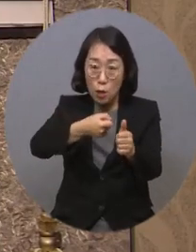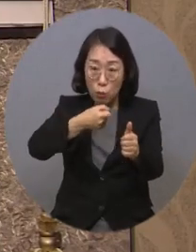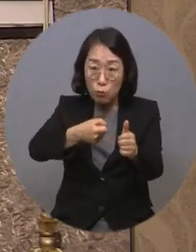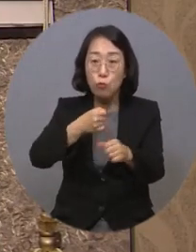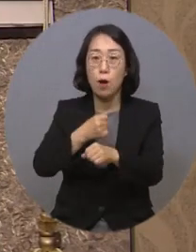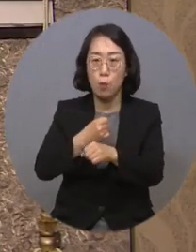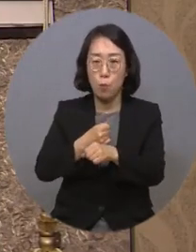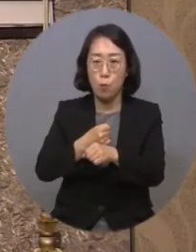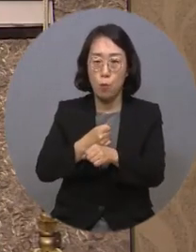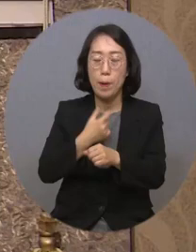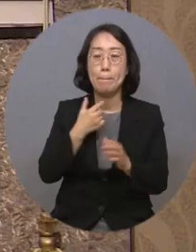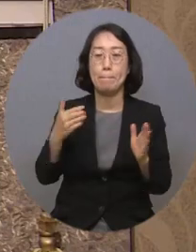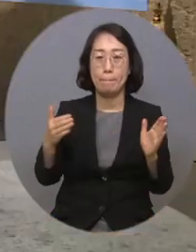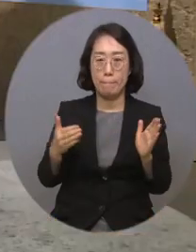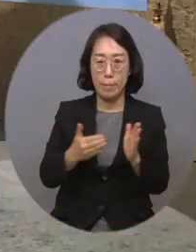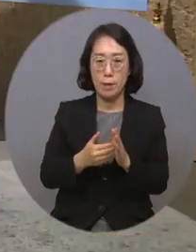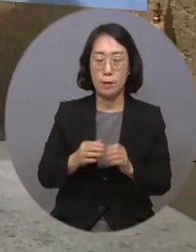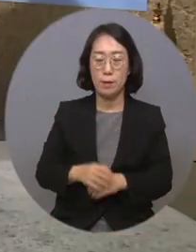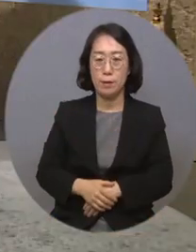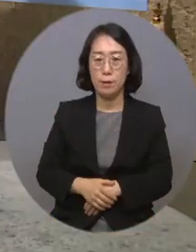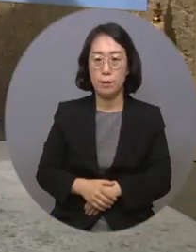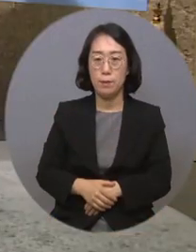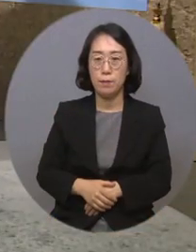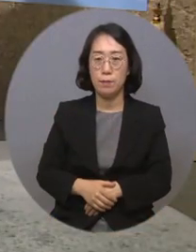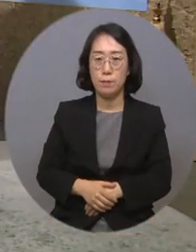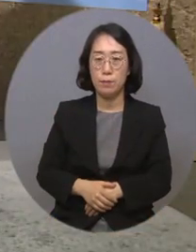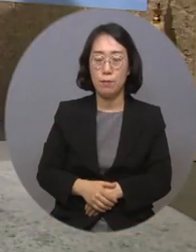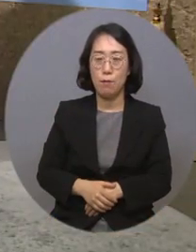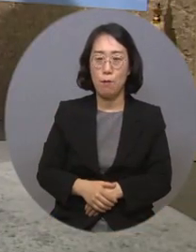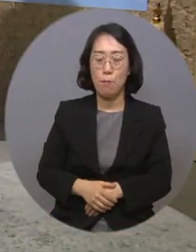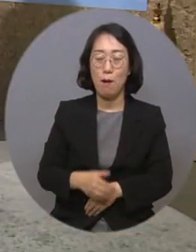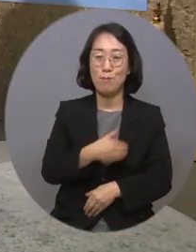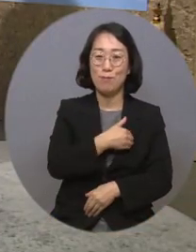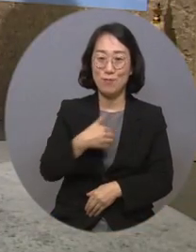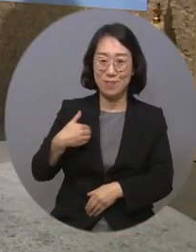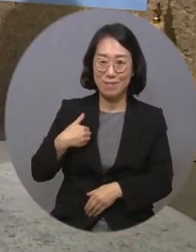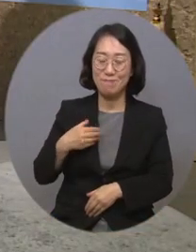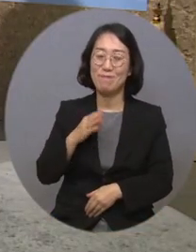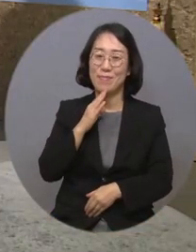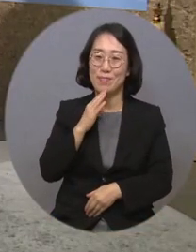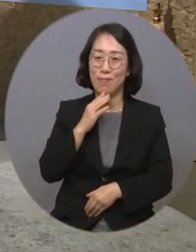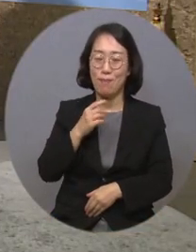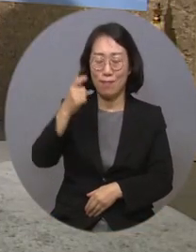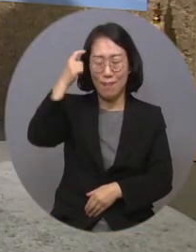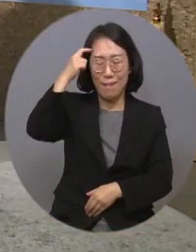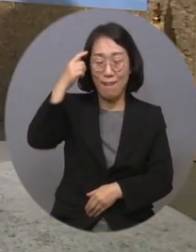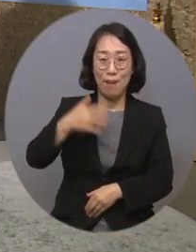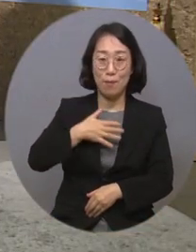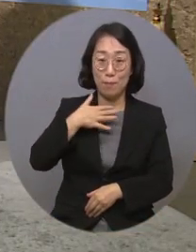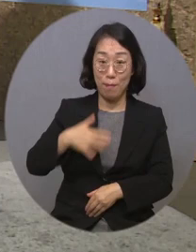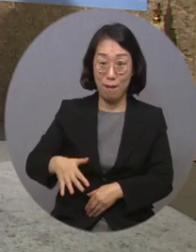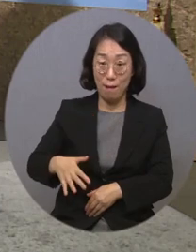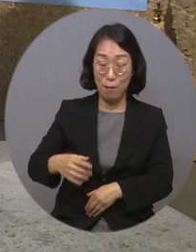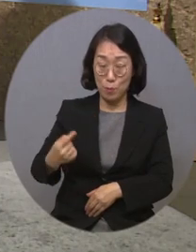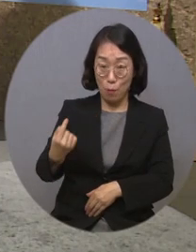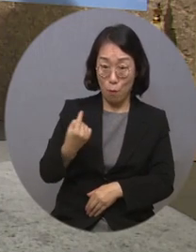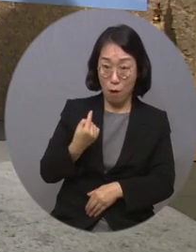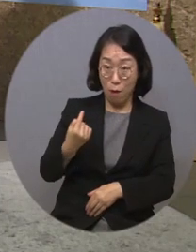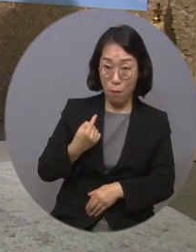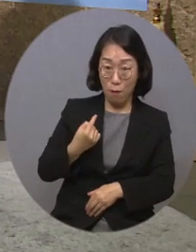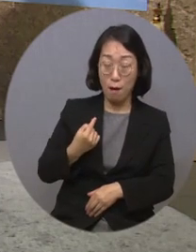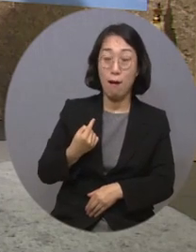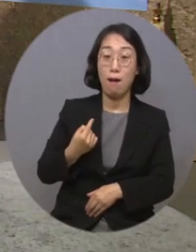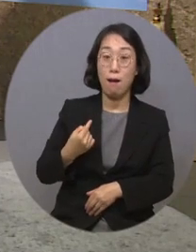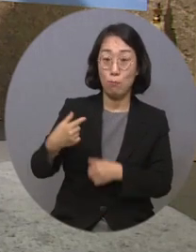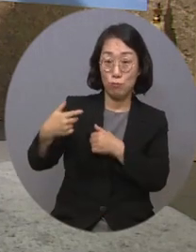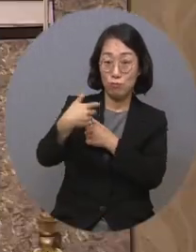이런 일이 있었죠. 그래서 네. 굉장히 뿌듯하셨겠어요. 그럼요. 생각도 못한 이제 일들이라 상당히 뿌듯했고